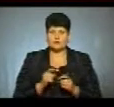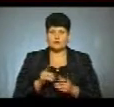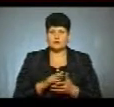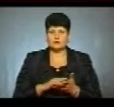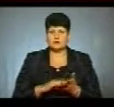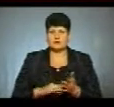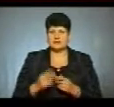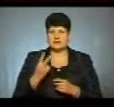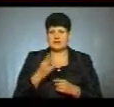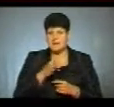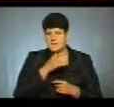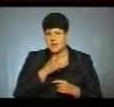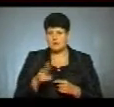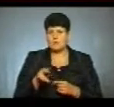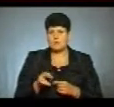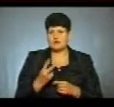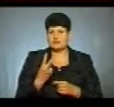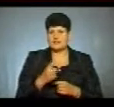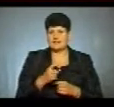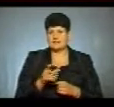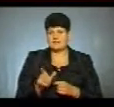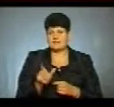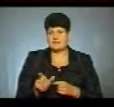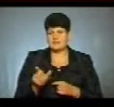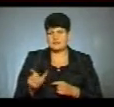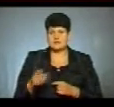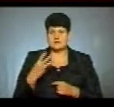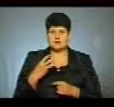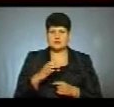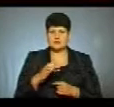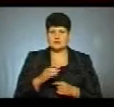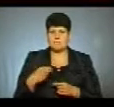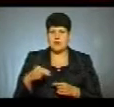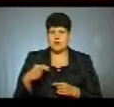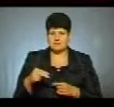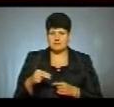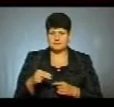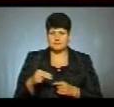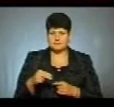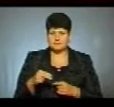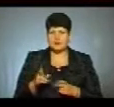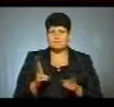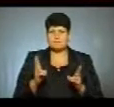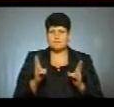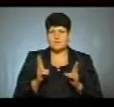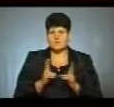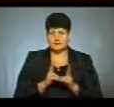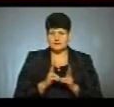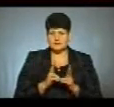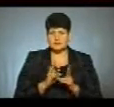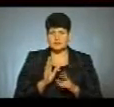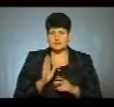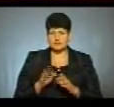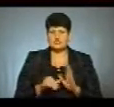тривати два періоди по 2 хвилини, 30 секунд перерва. Поєдинків до фіналу будуть проведені